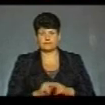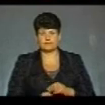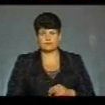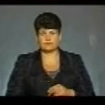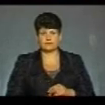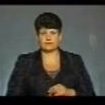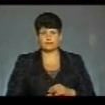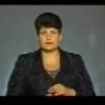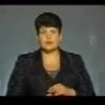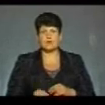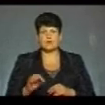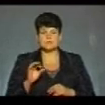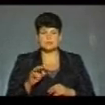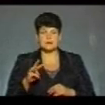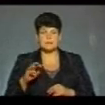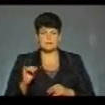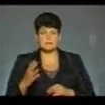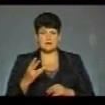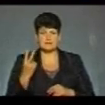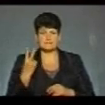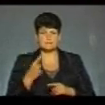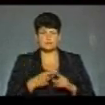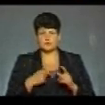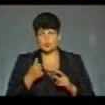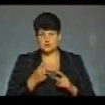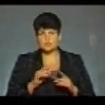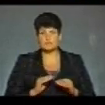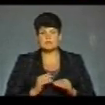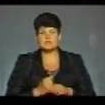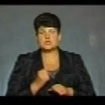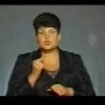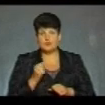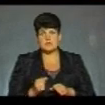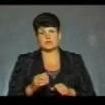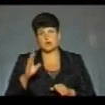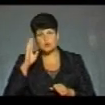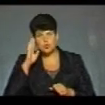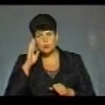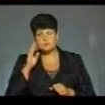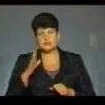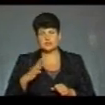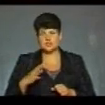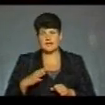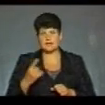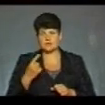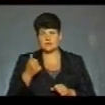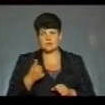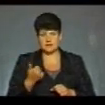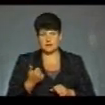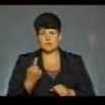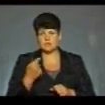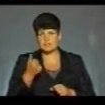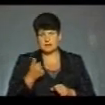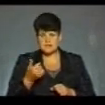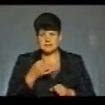має двох діток. Старшому сину Максиму 2,5 роки. Щоб влаштувати хлопчика в дошкільну групу, чекали рік. Рік, відколи казали,